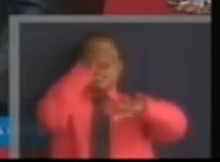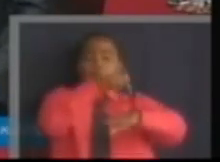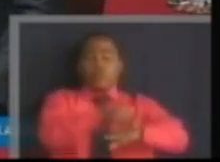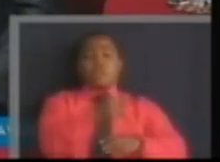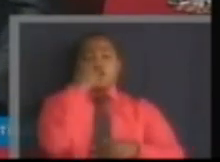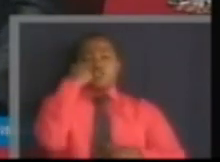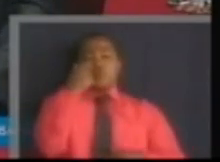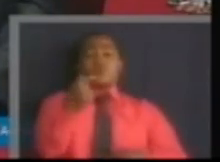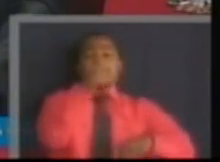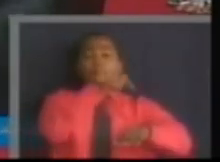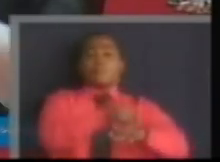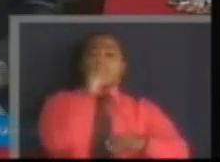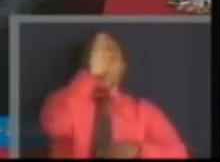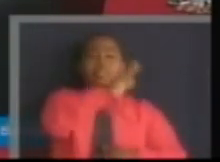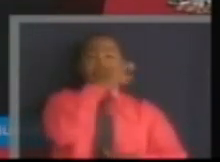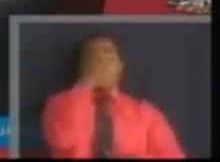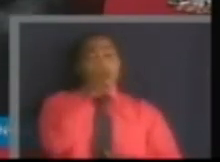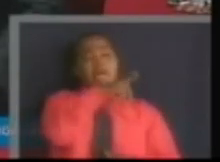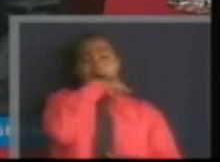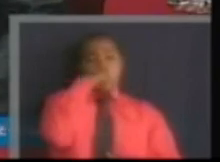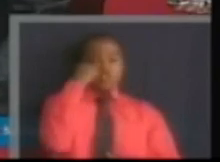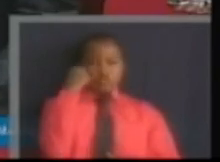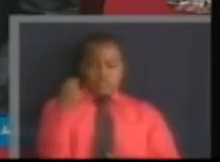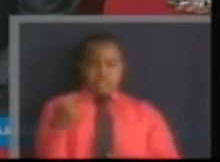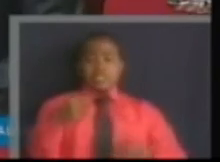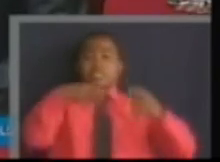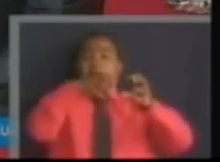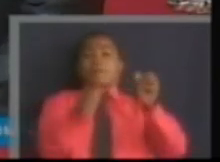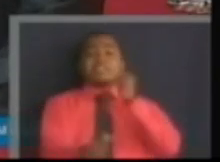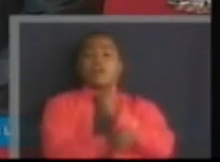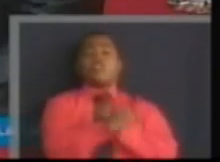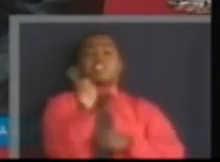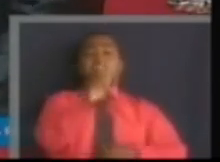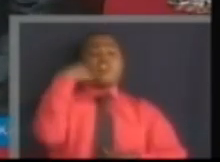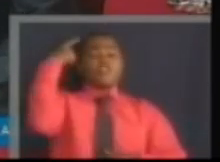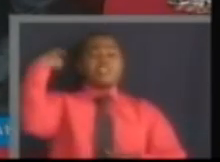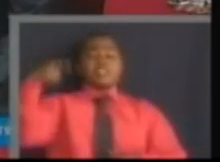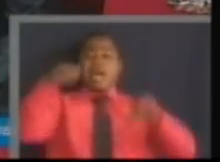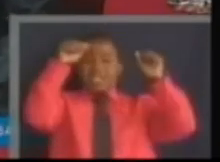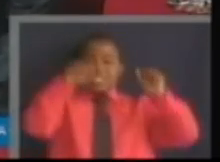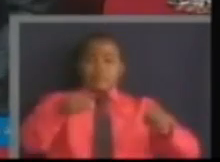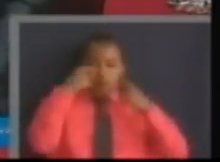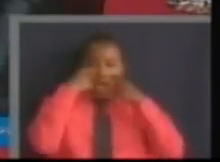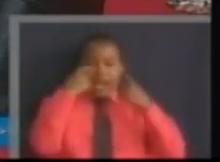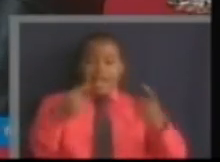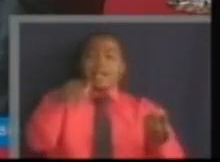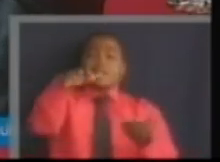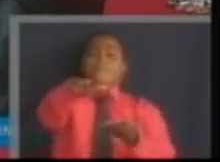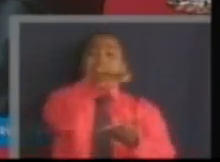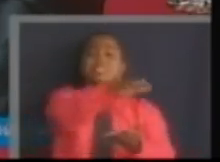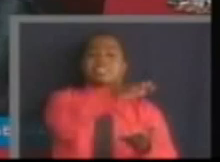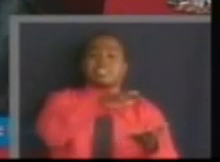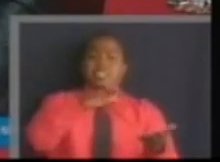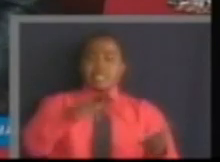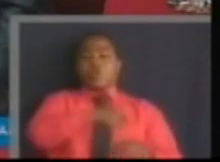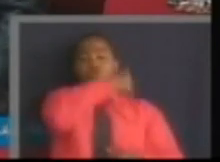mbili hautoshi. Kamati ya viongozi sio vichaa, watakuwa wanatazama mazingira, sura